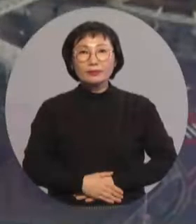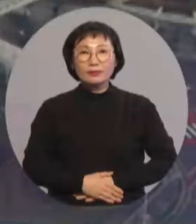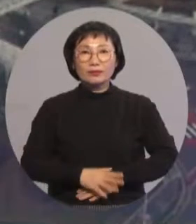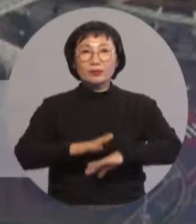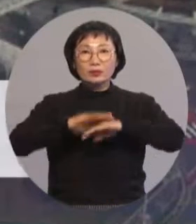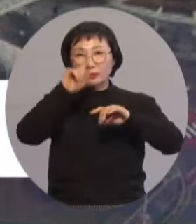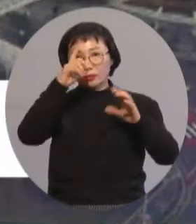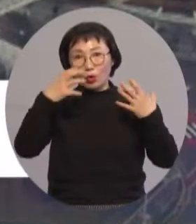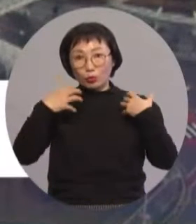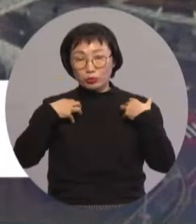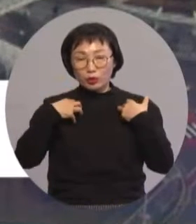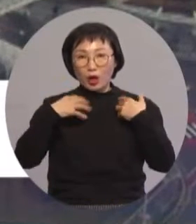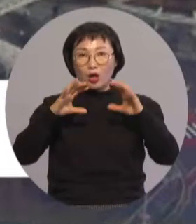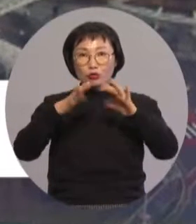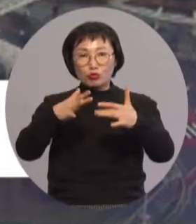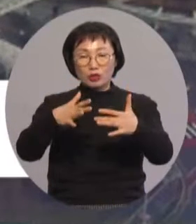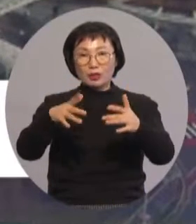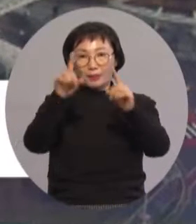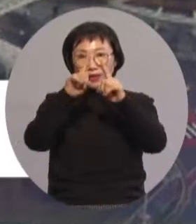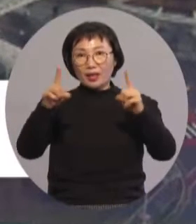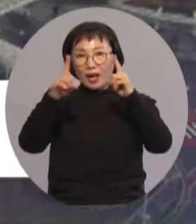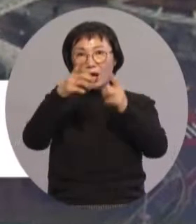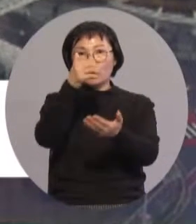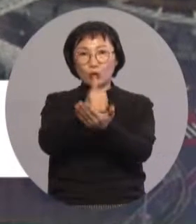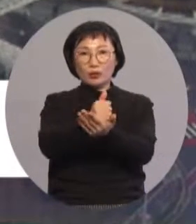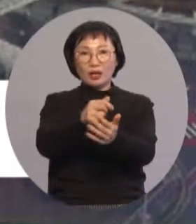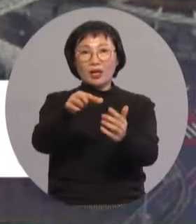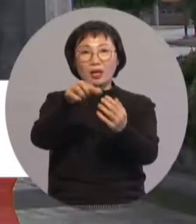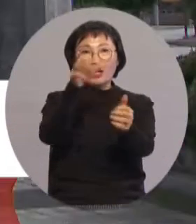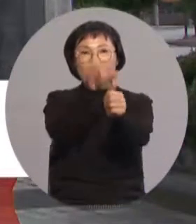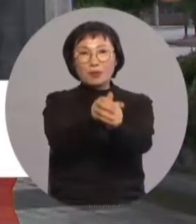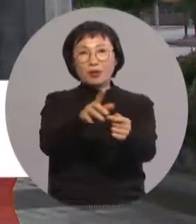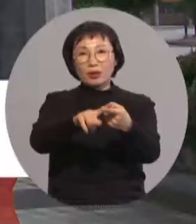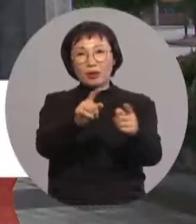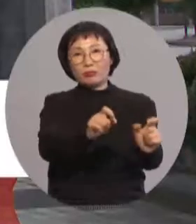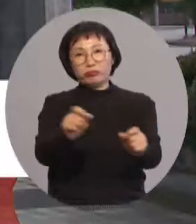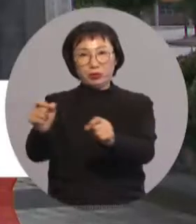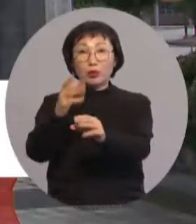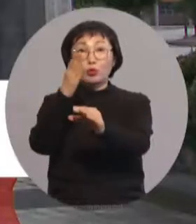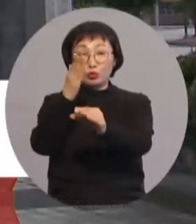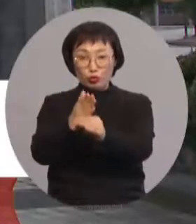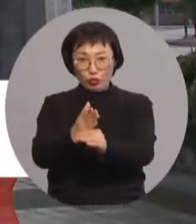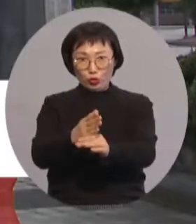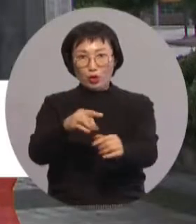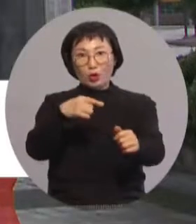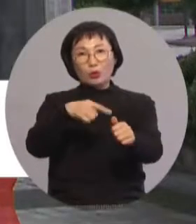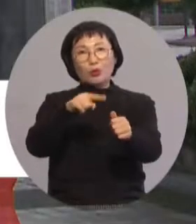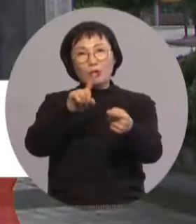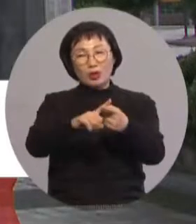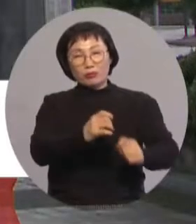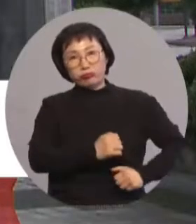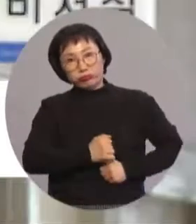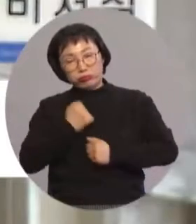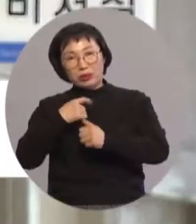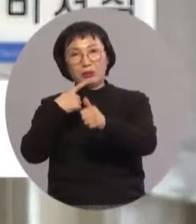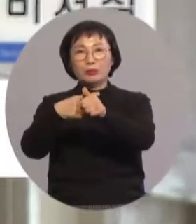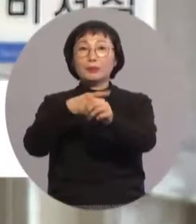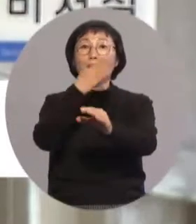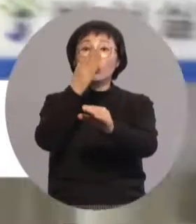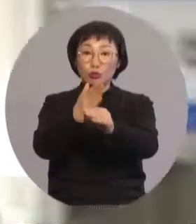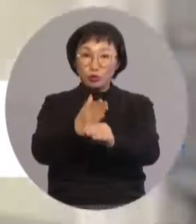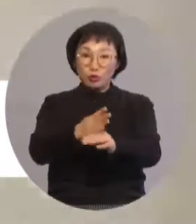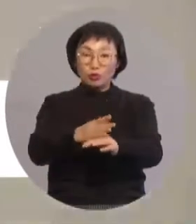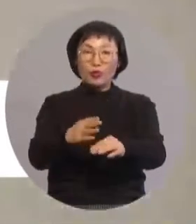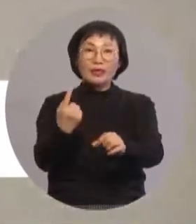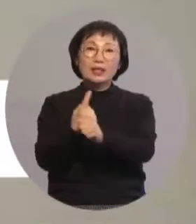정부가 국립대 총장 임명 을 장기간 이루고 있어 소란 교육정책 이라는 비판이 나오고 있습니다 천주교 되는 지난해